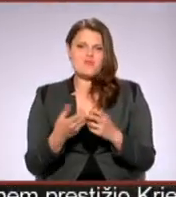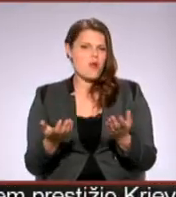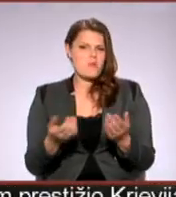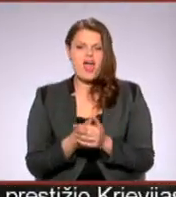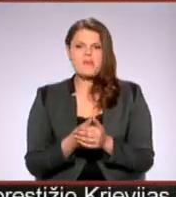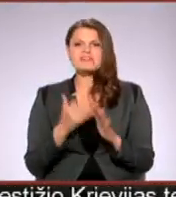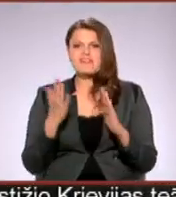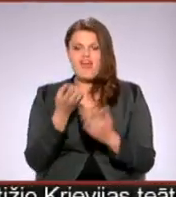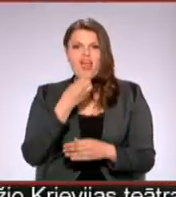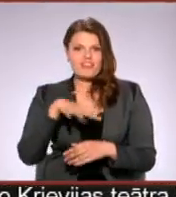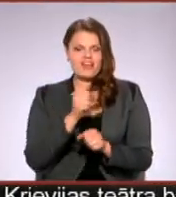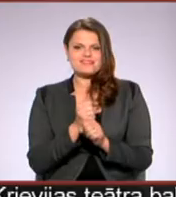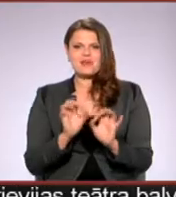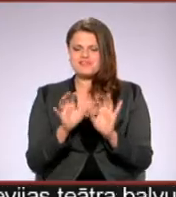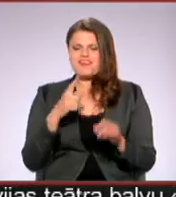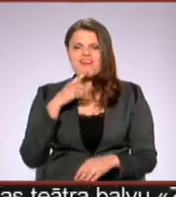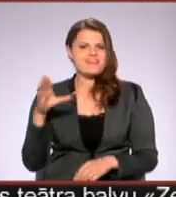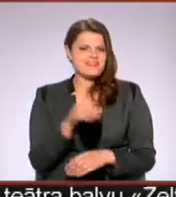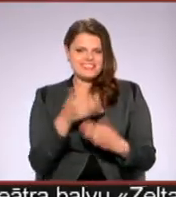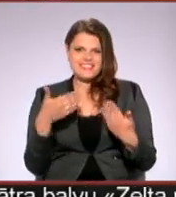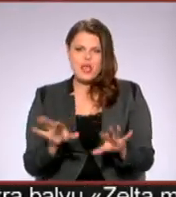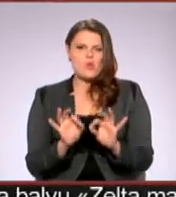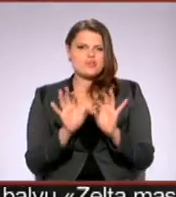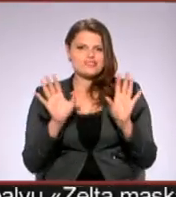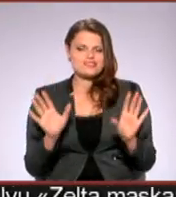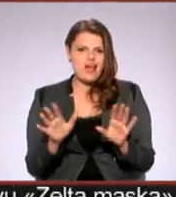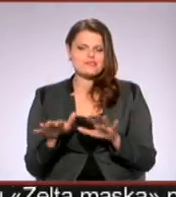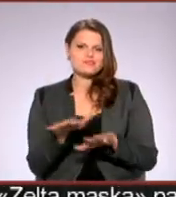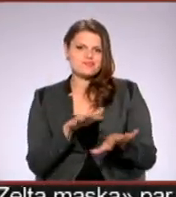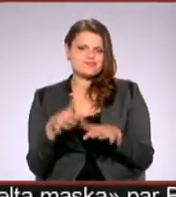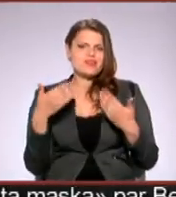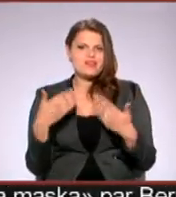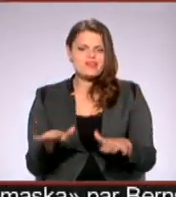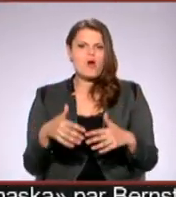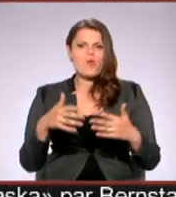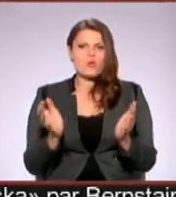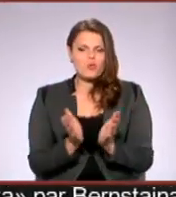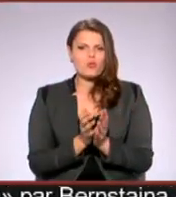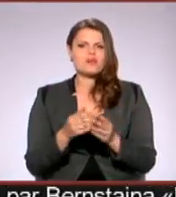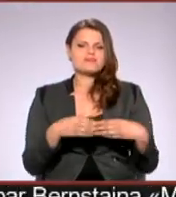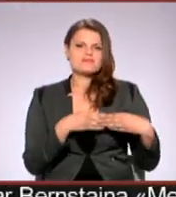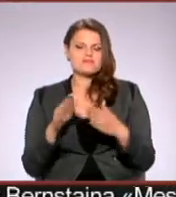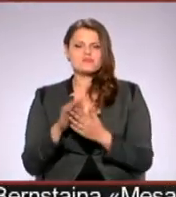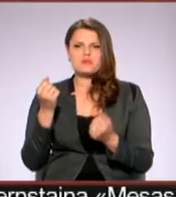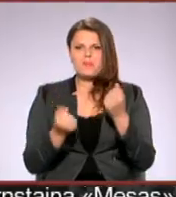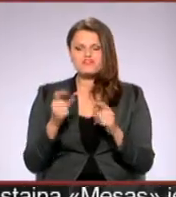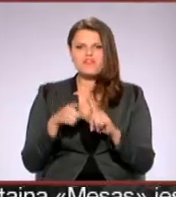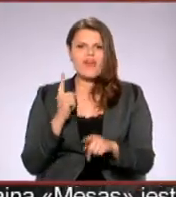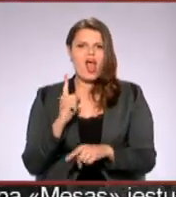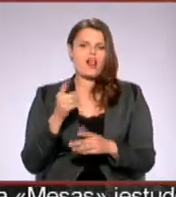tad jau dārzs darbi ir sākt? Viss ir sācis jau kūzā. Jo pāris grozi ir stādiem ir aiznest uz mašīnu nākam